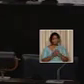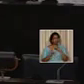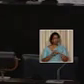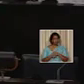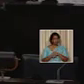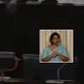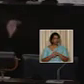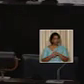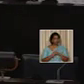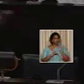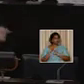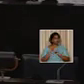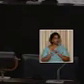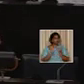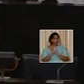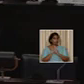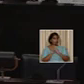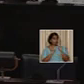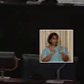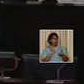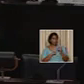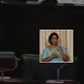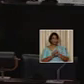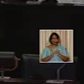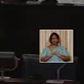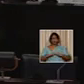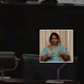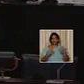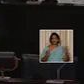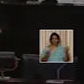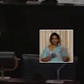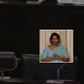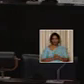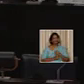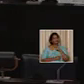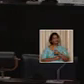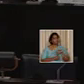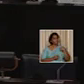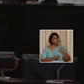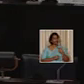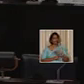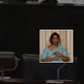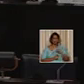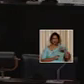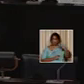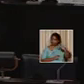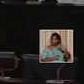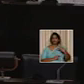තිනවා මේ ණය දෙන්නේ නැත්නම් බැංකුවක් ගෙනියන්න බෑනේ. ඉතින් ඒක මූල ධර්මයක්. ඉතින් ඒක අනිද්දාට